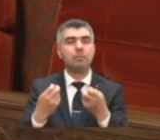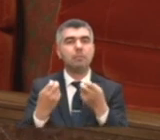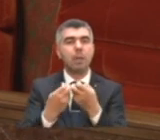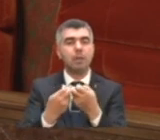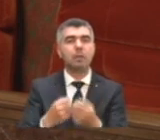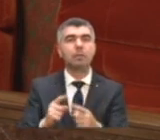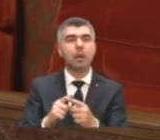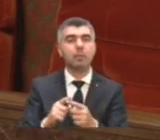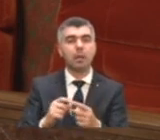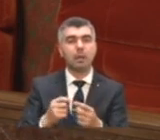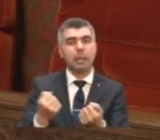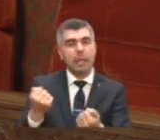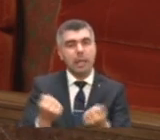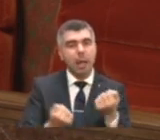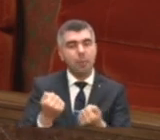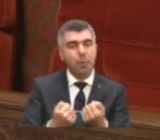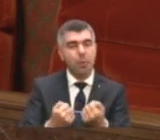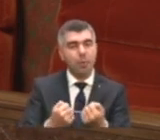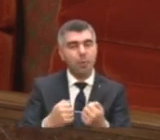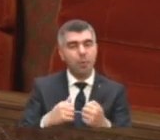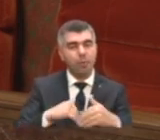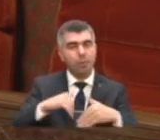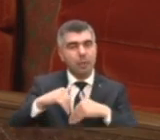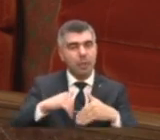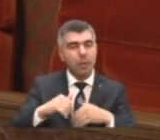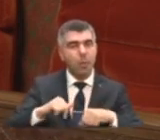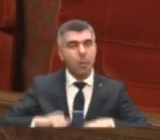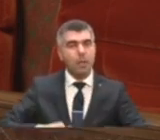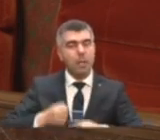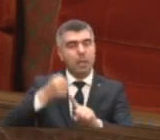بالنسبة للنقل الطرقي البضائع تتعمل الوزارة حاليا على تفعيل